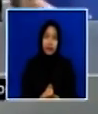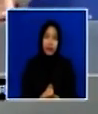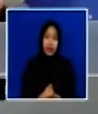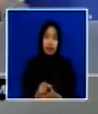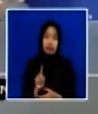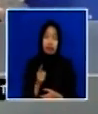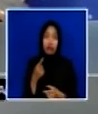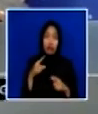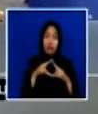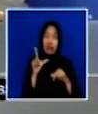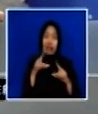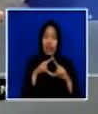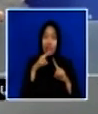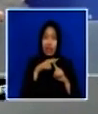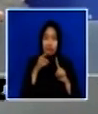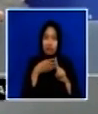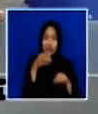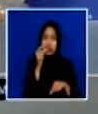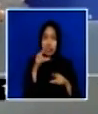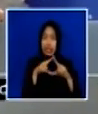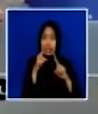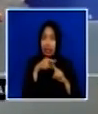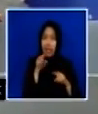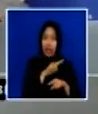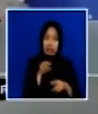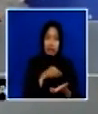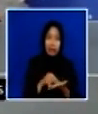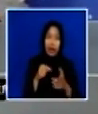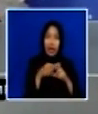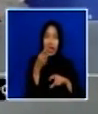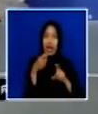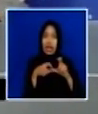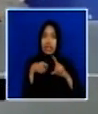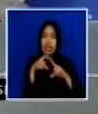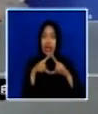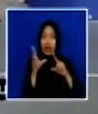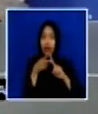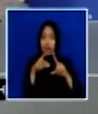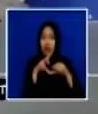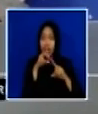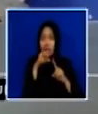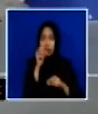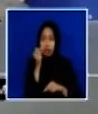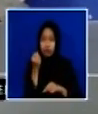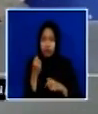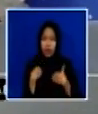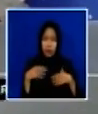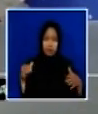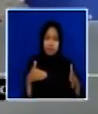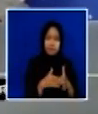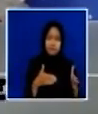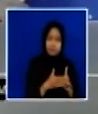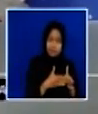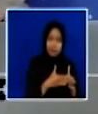Sebuah alat berat jenis excavator diterjunkan untuk mengevakuasi tenaga kesehatan yang terjebak banjir lahar dingin Gunung Semeru di